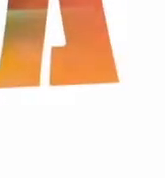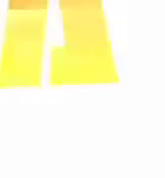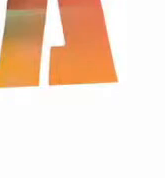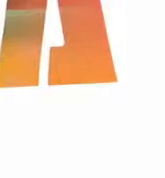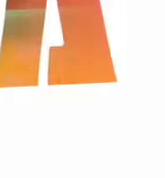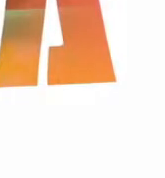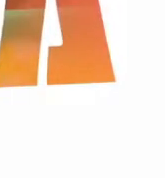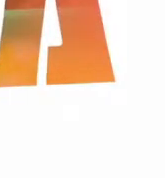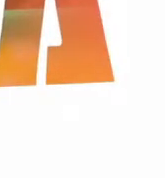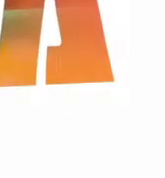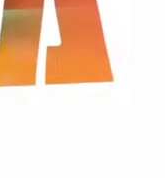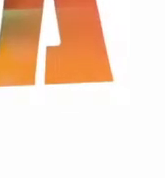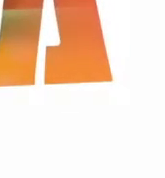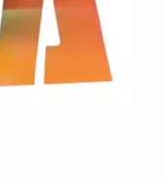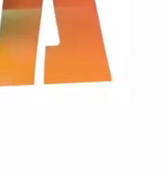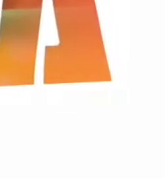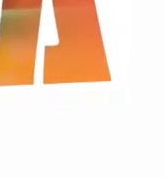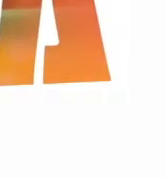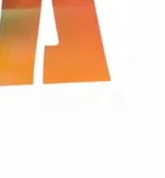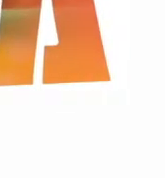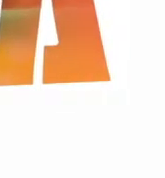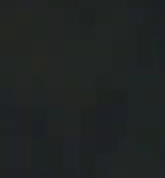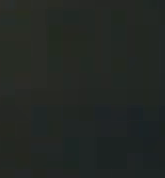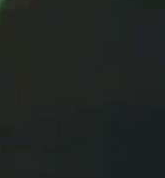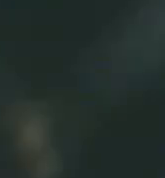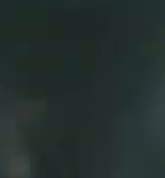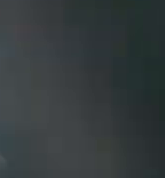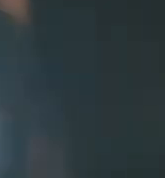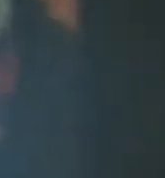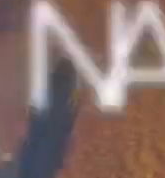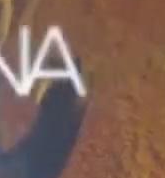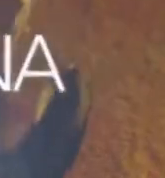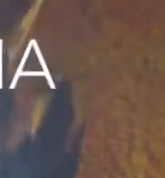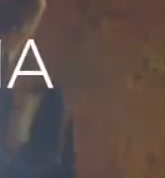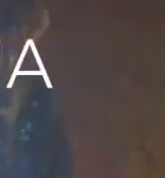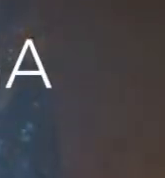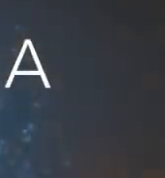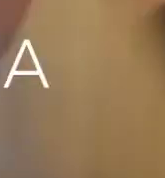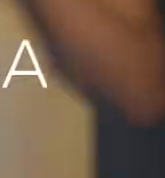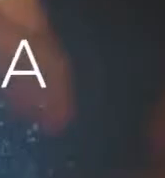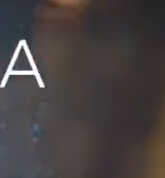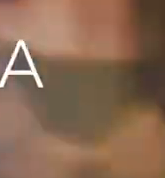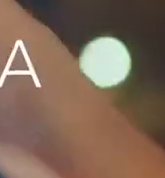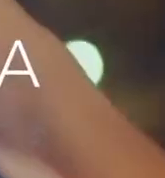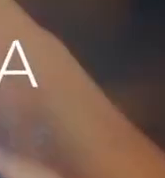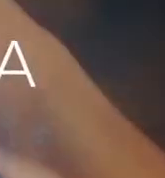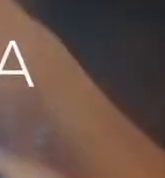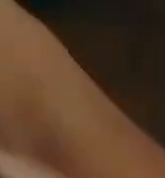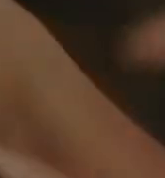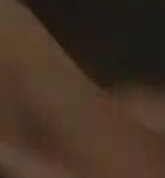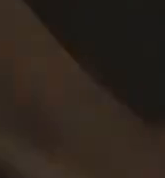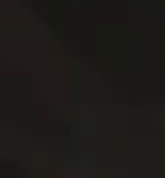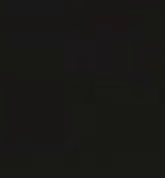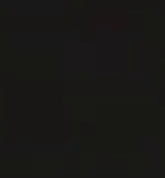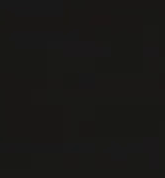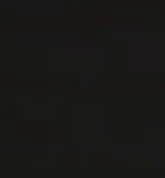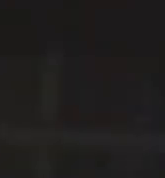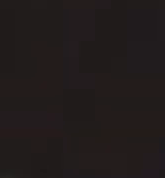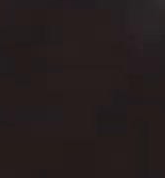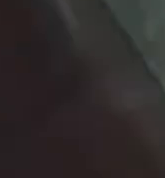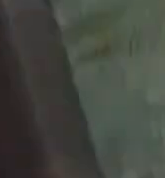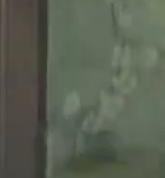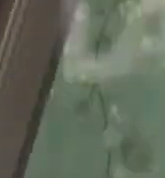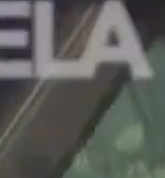Sarguna ngayong Mayo sa GMA Telebabad. Matutuklasan na ang